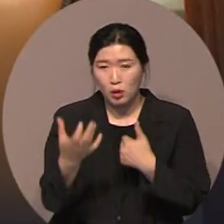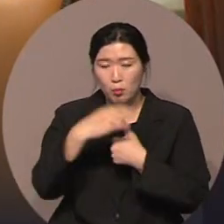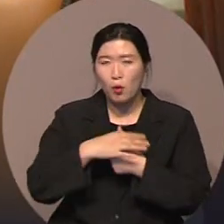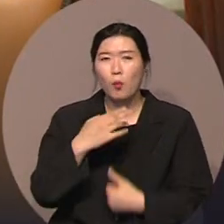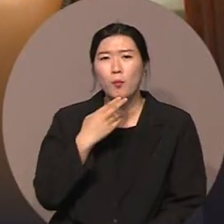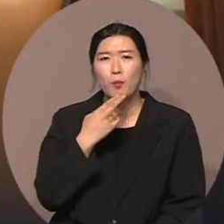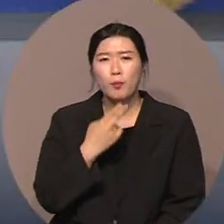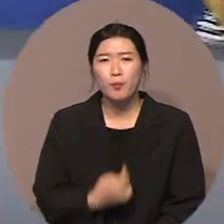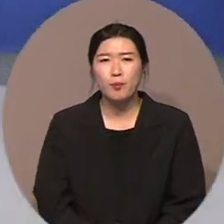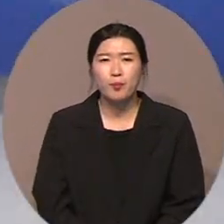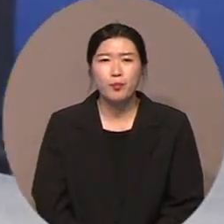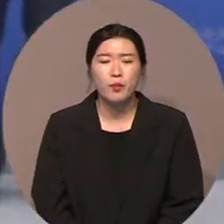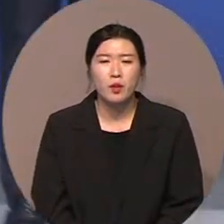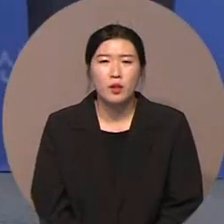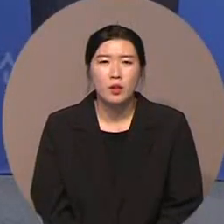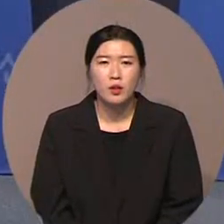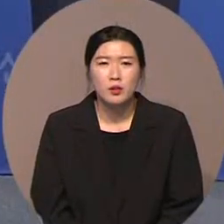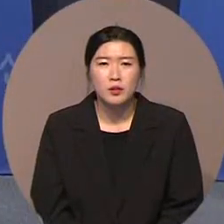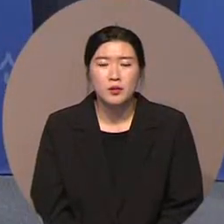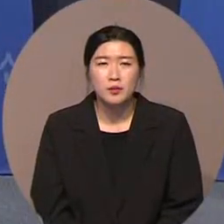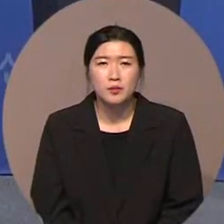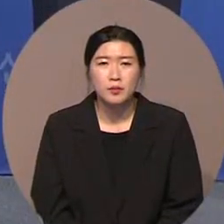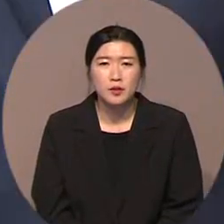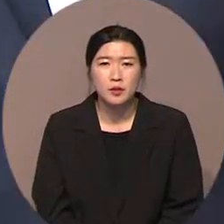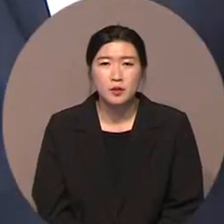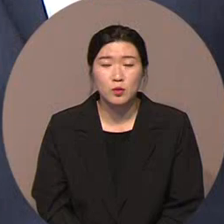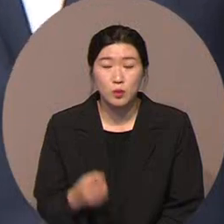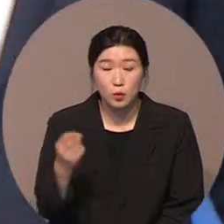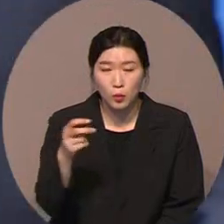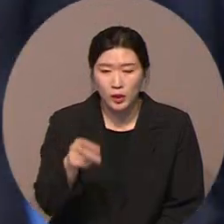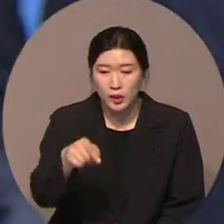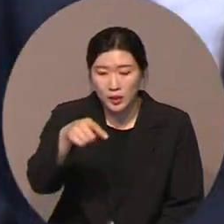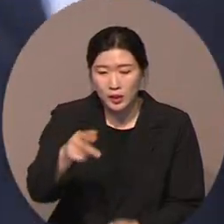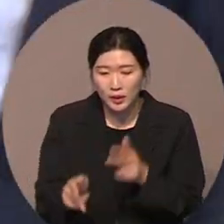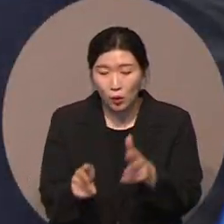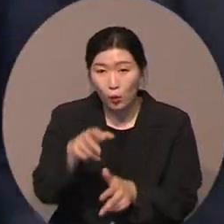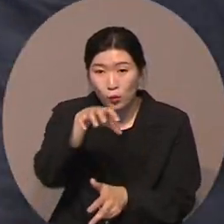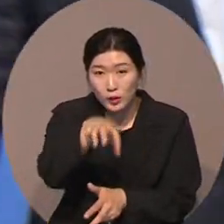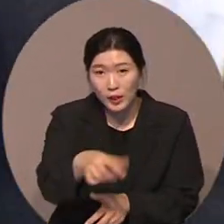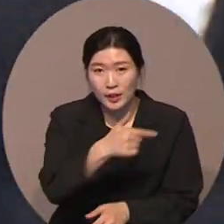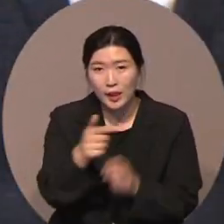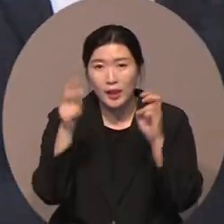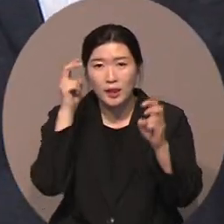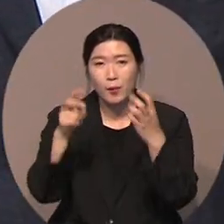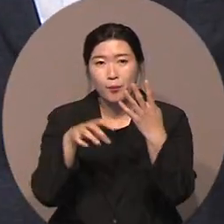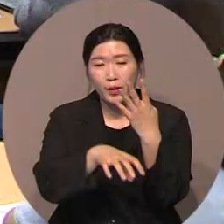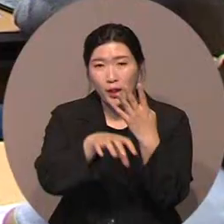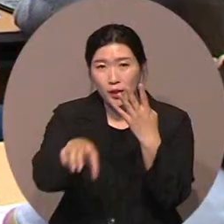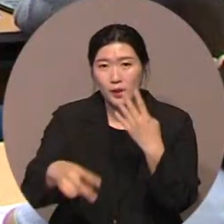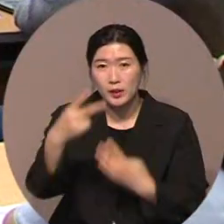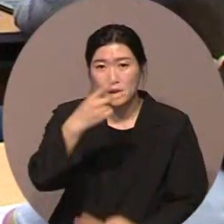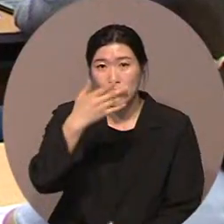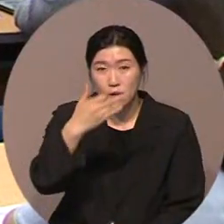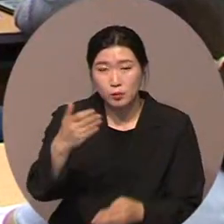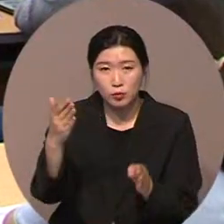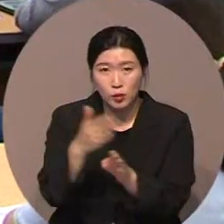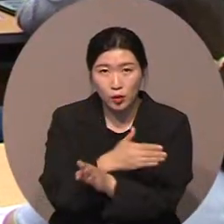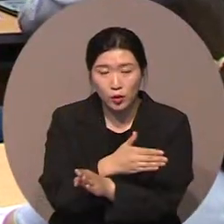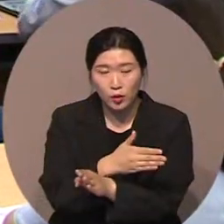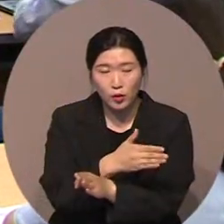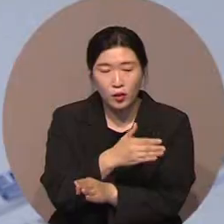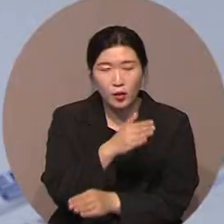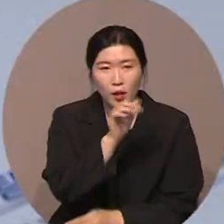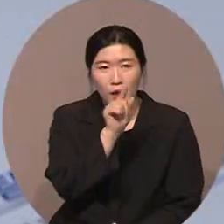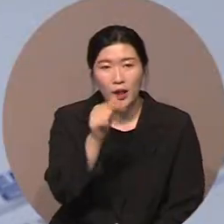있는 게 없거든요. 한편 현대오일뱅크를 비롯해 대산산단 대기업 네 곳은 지난 2019년 한화토탈 유증기 사고